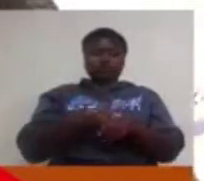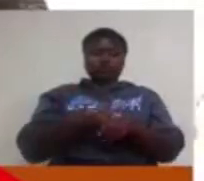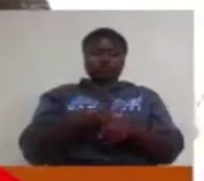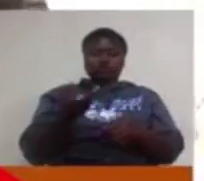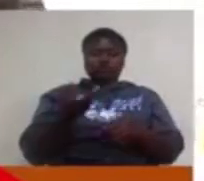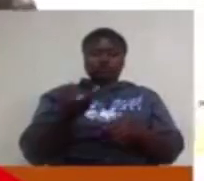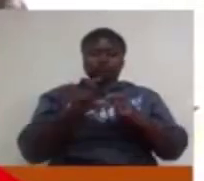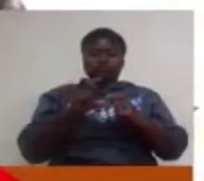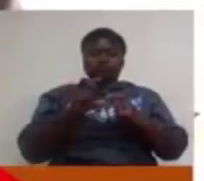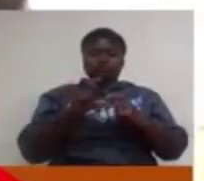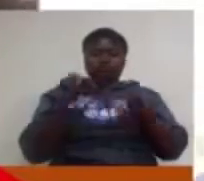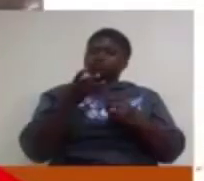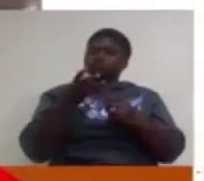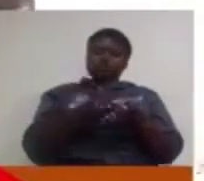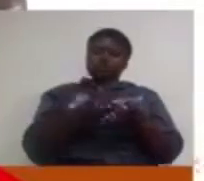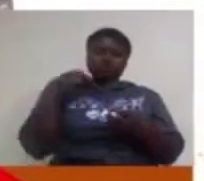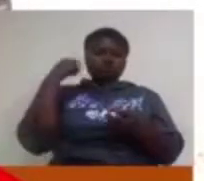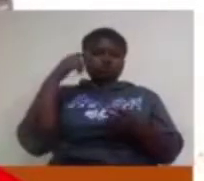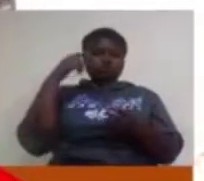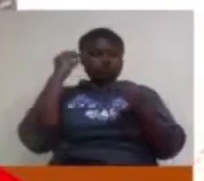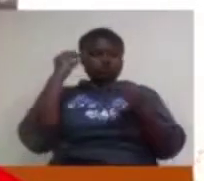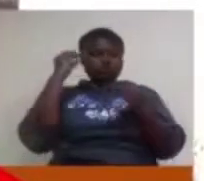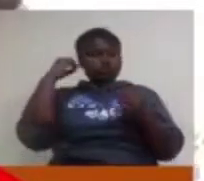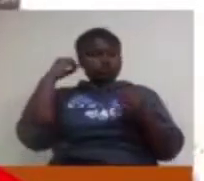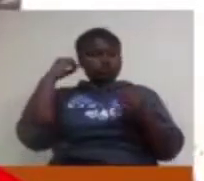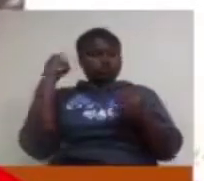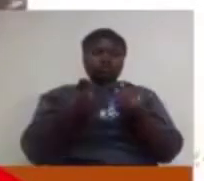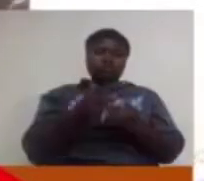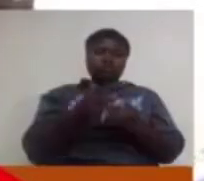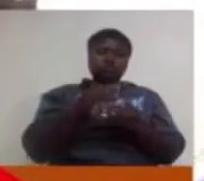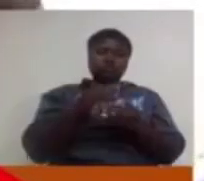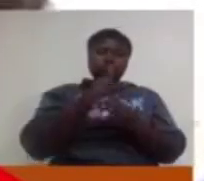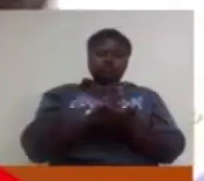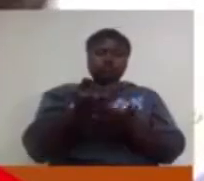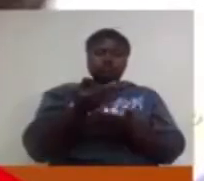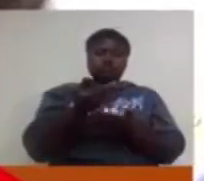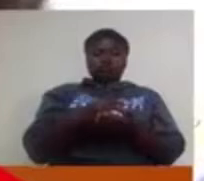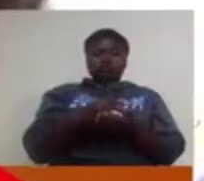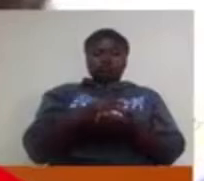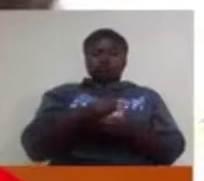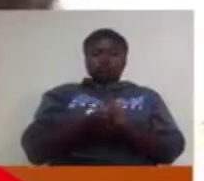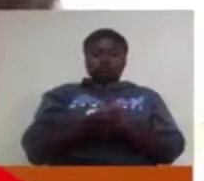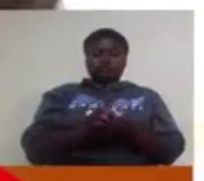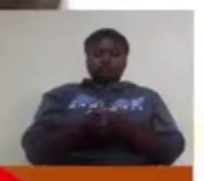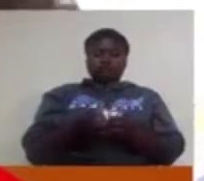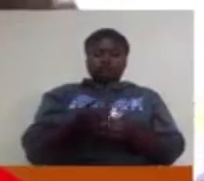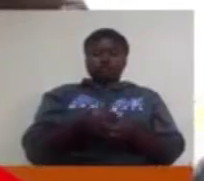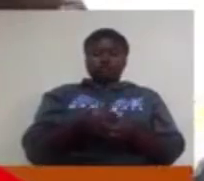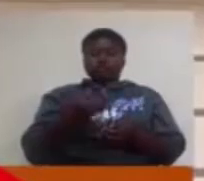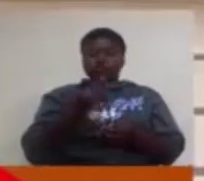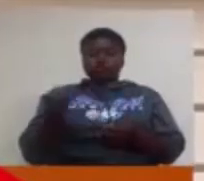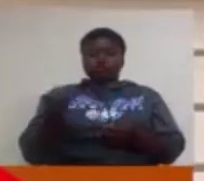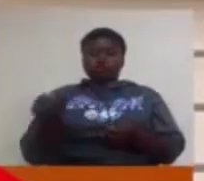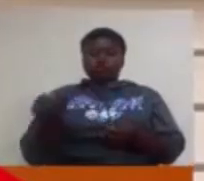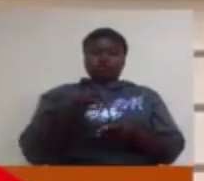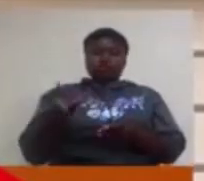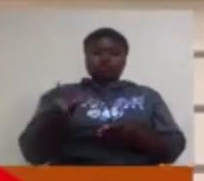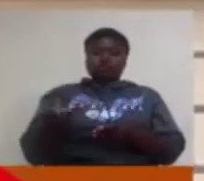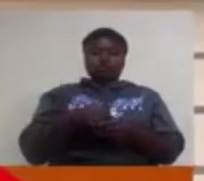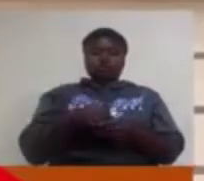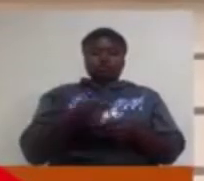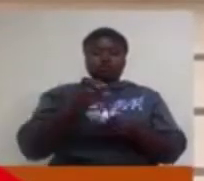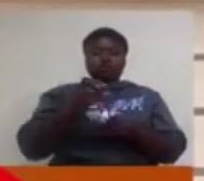nĩgetha igoti rĩthikĩrĩrie na rĩcarie ũma nĩ akũrekererio na atuĩrwo itua rĩrĩ